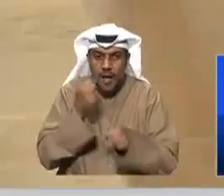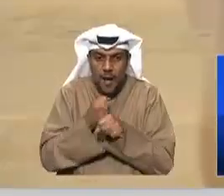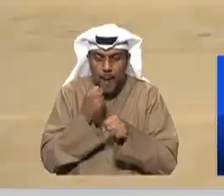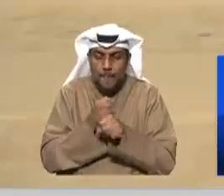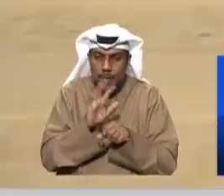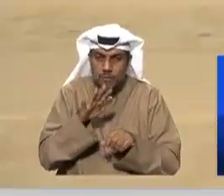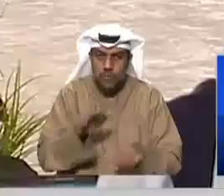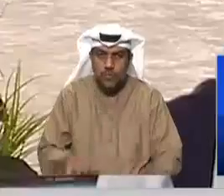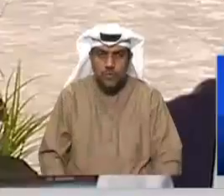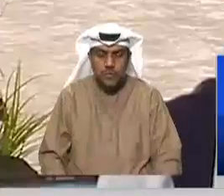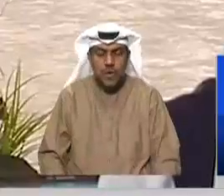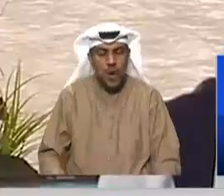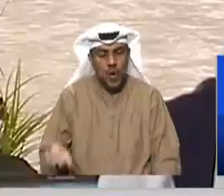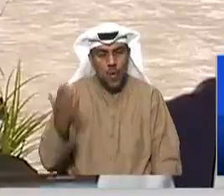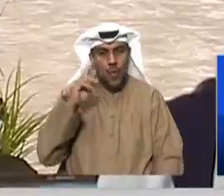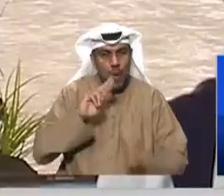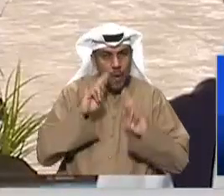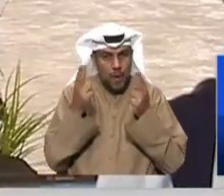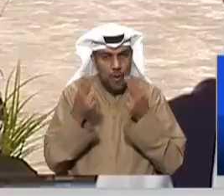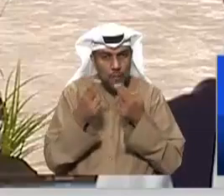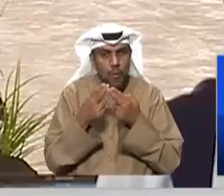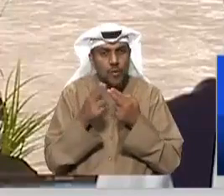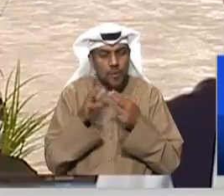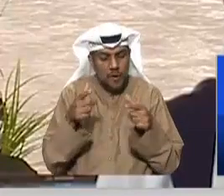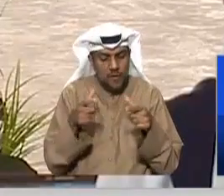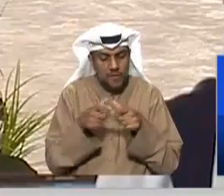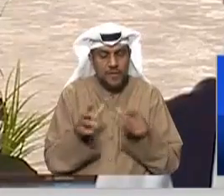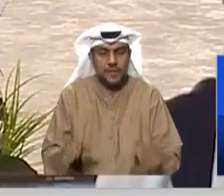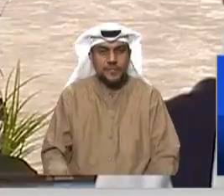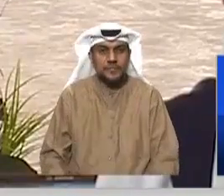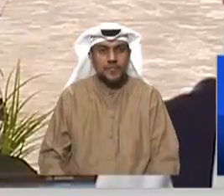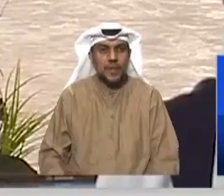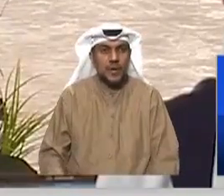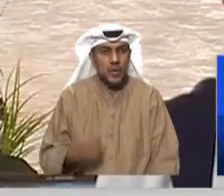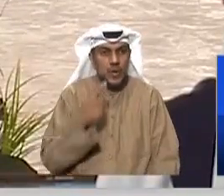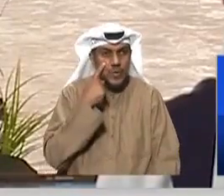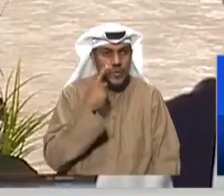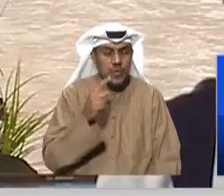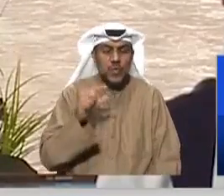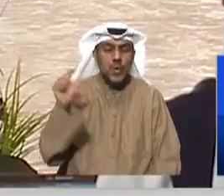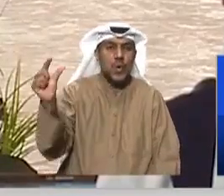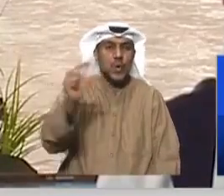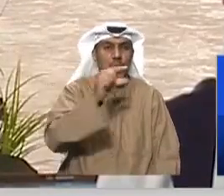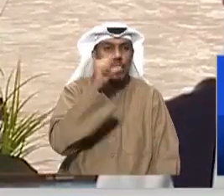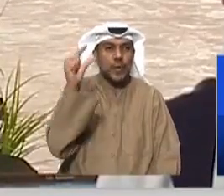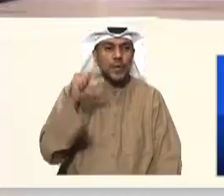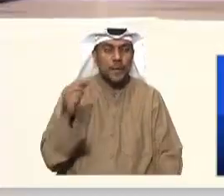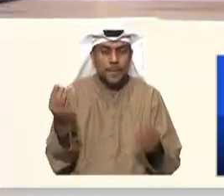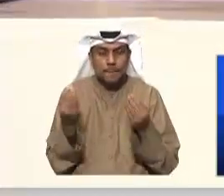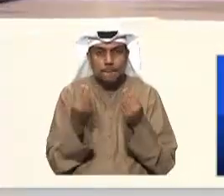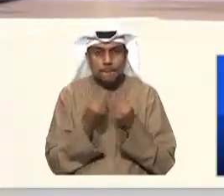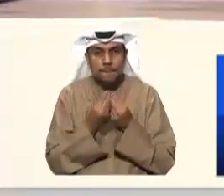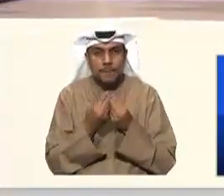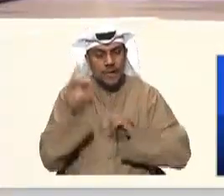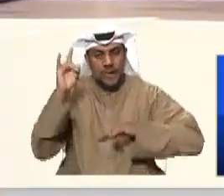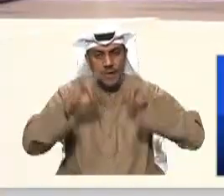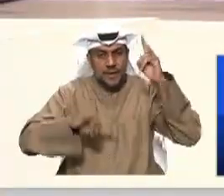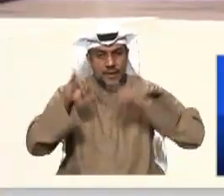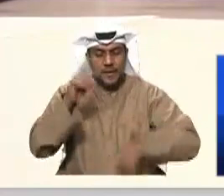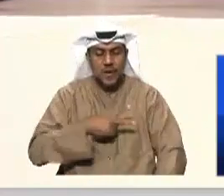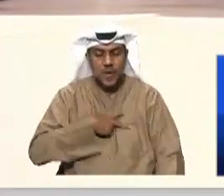في المؤتمر السابق. وشهد الاجتماع الوزاري مشاركة دولية وإقليمية واسعة لعدد من